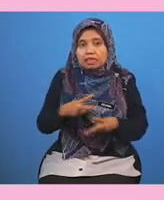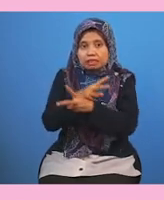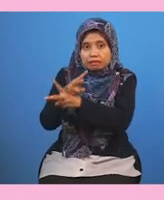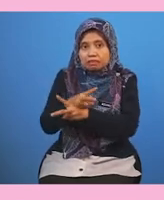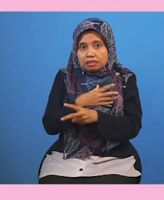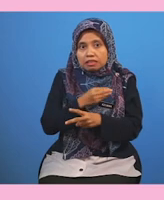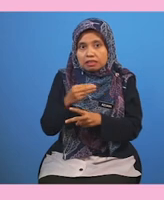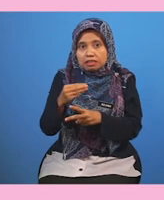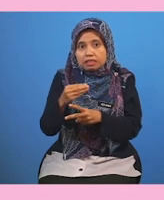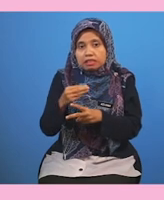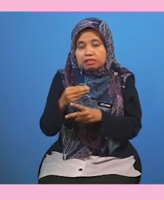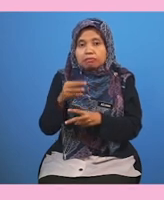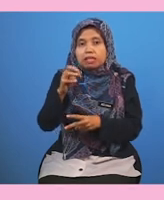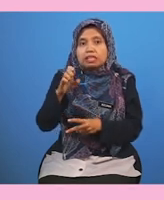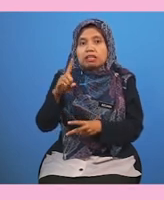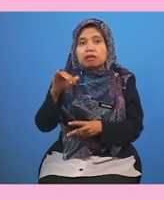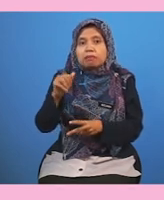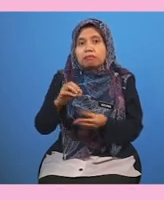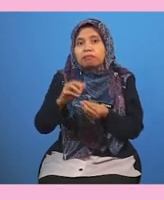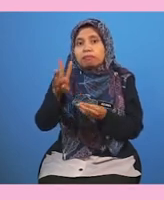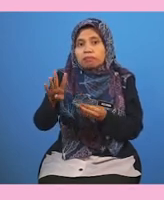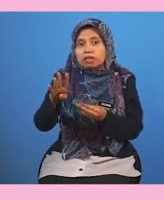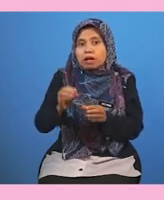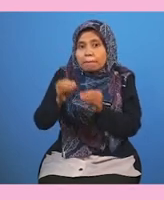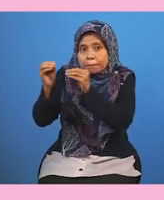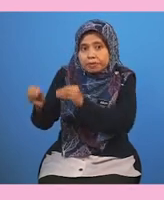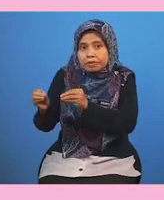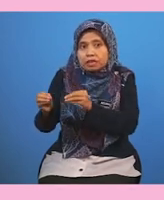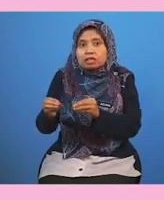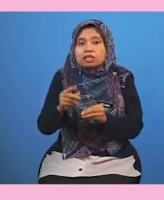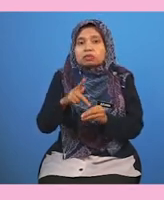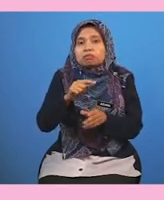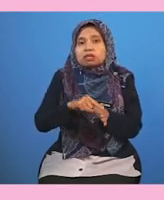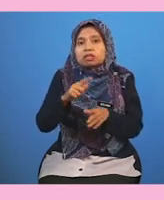penternakan dan media. Keempat, pindahkan kumbang ke